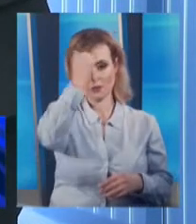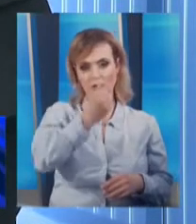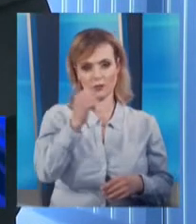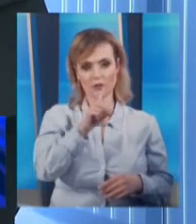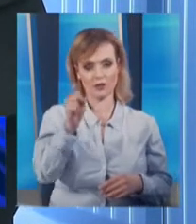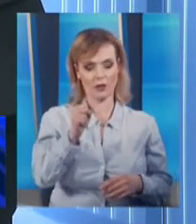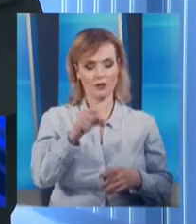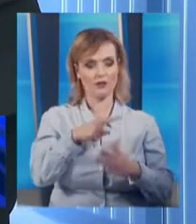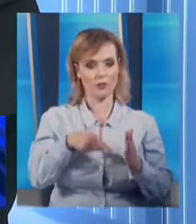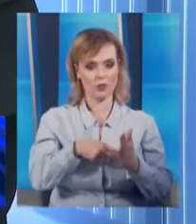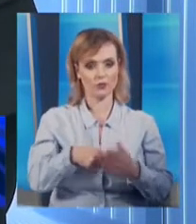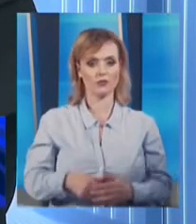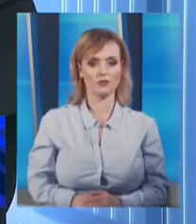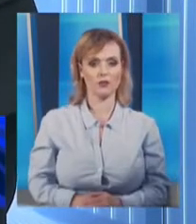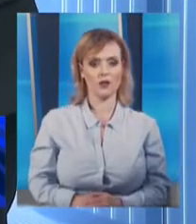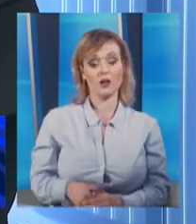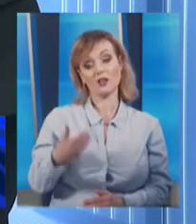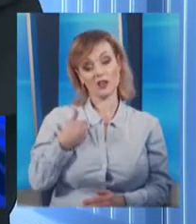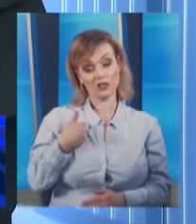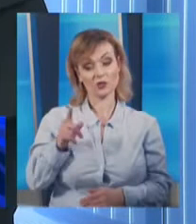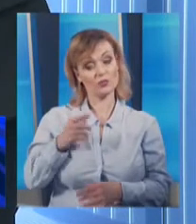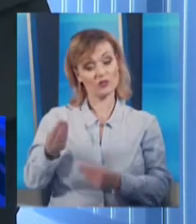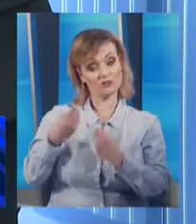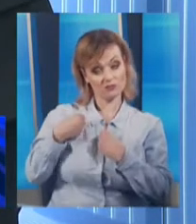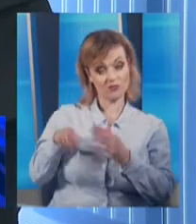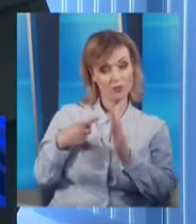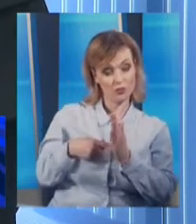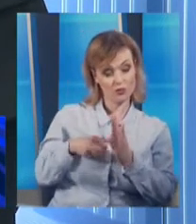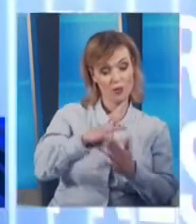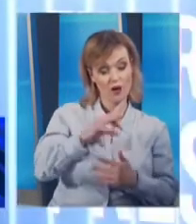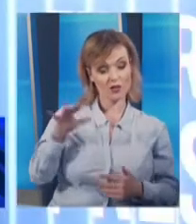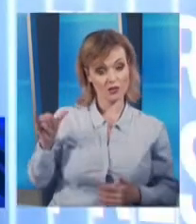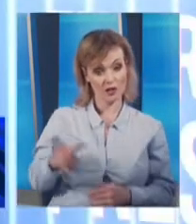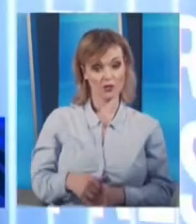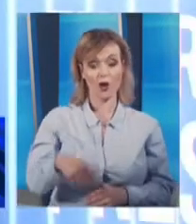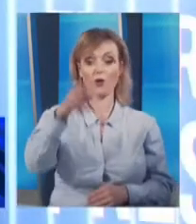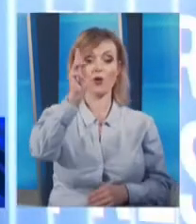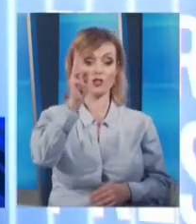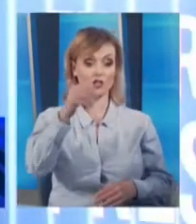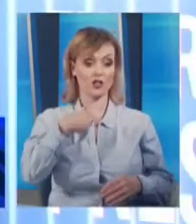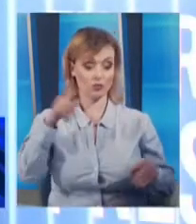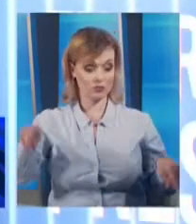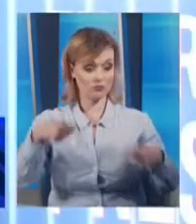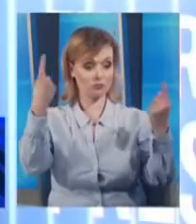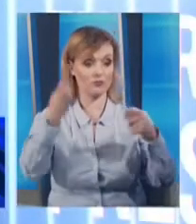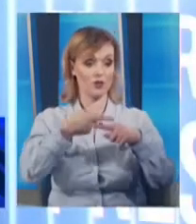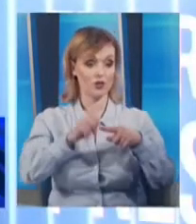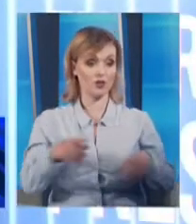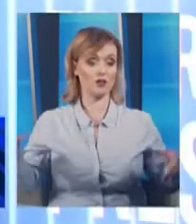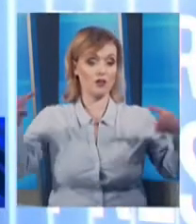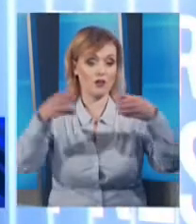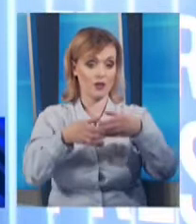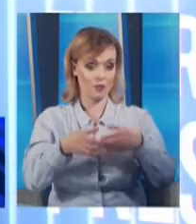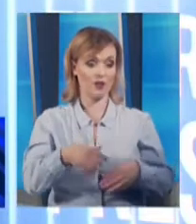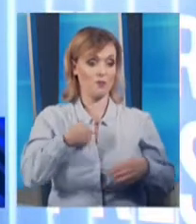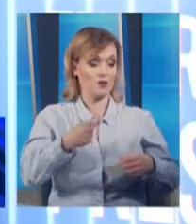Grosu. Aș fi bucurat să am întrebarea din partea doamnei Sandu. Suntem cei care am inițiat o moțiune de cenzură astfel încât acest guvern catastrofă